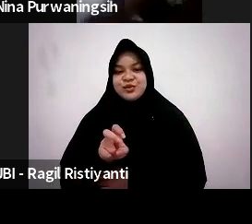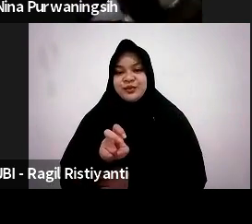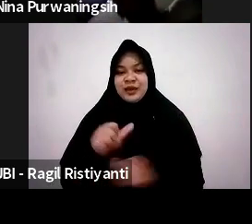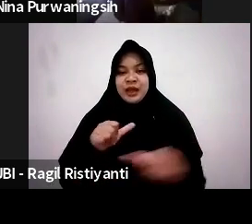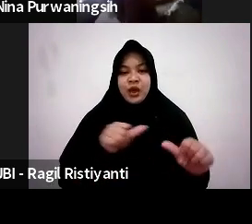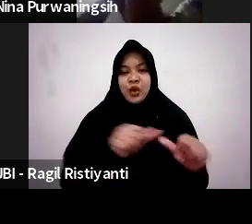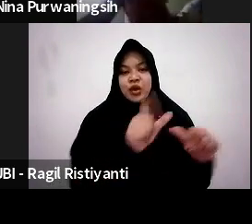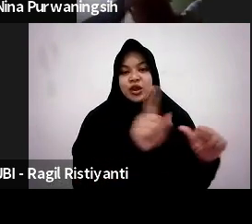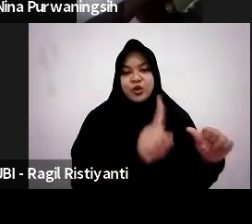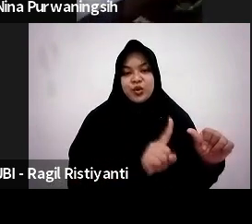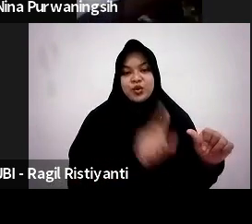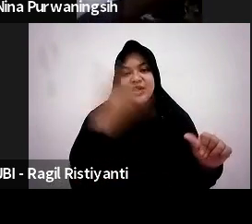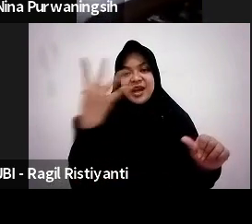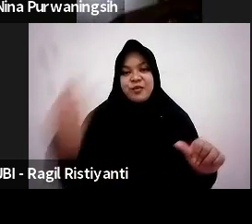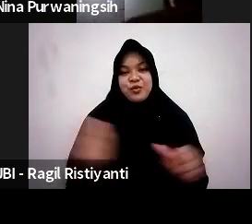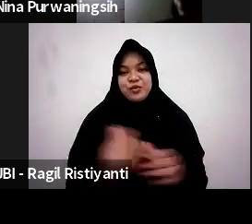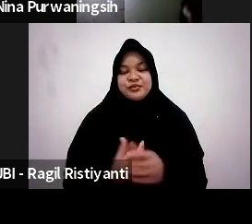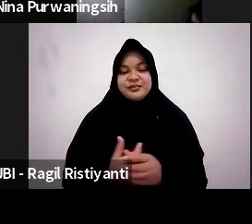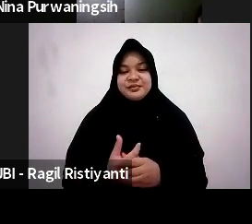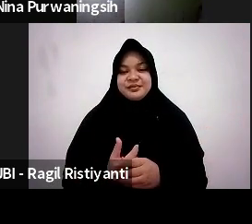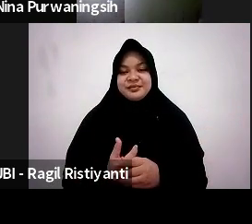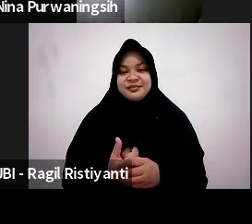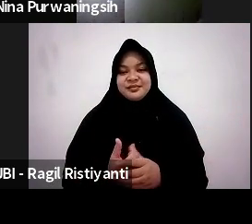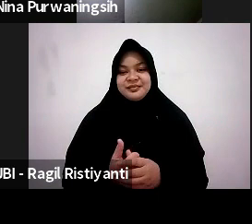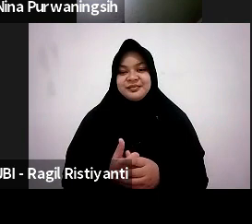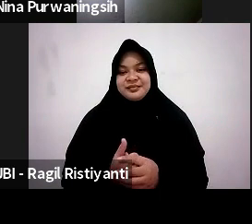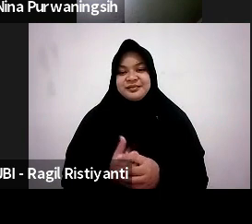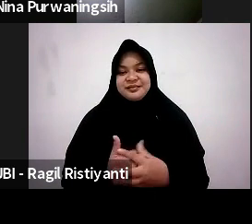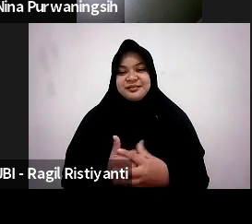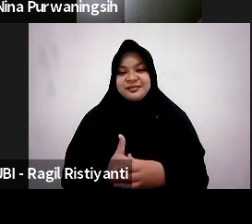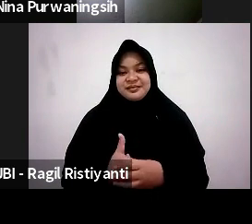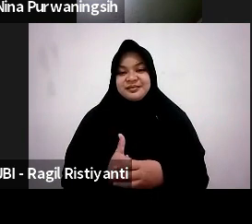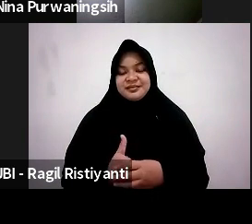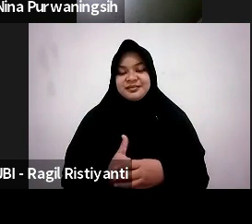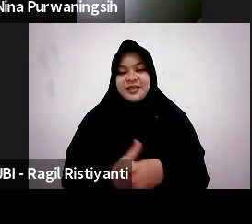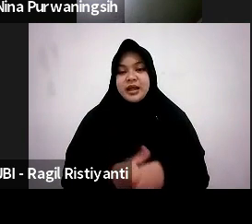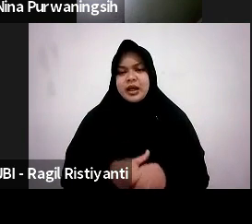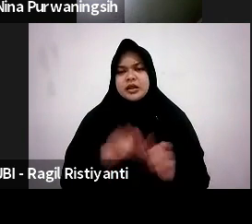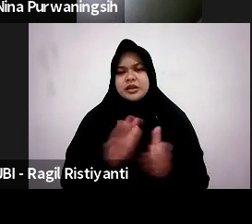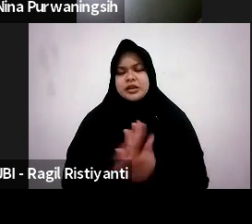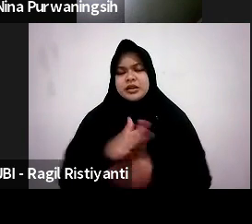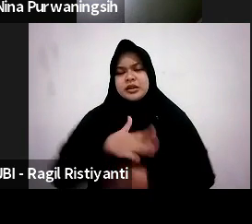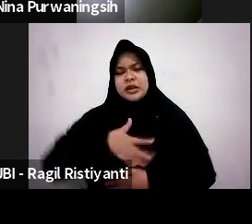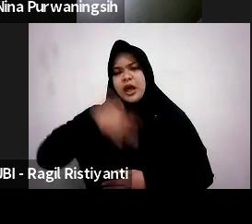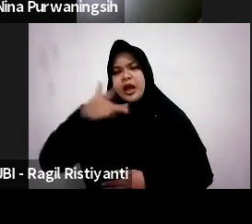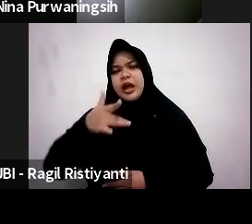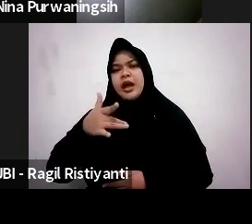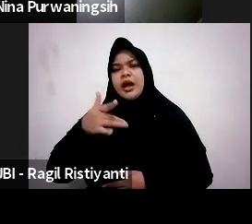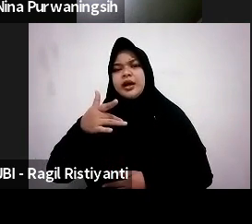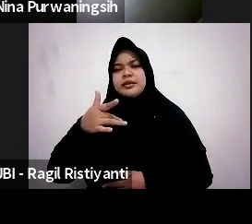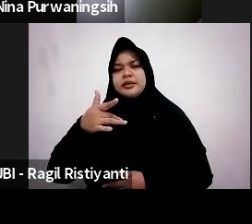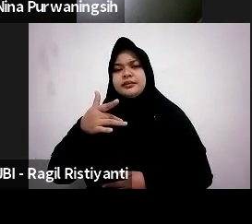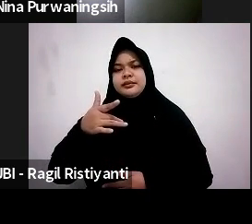dulu di Kampung dan dan sayura Saini apa namanya